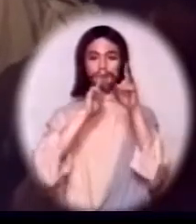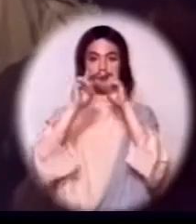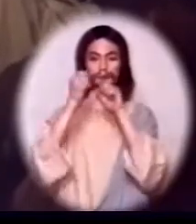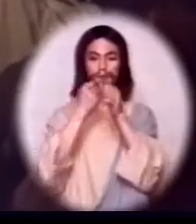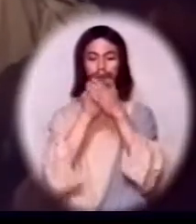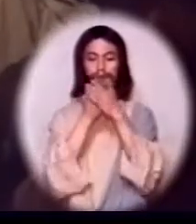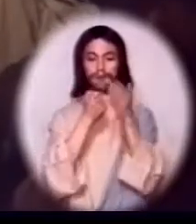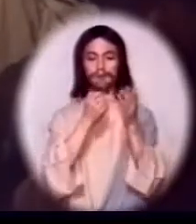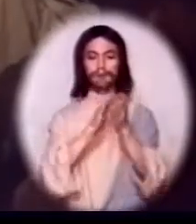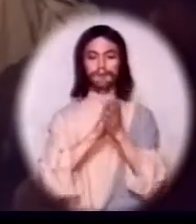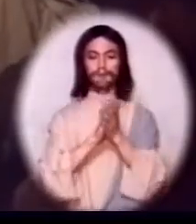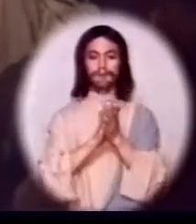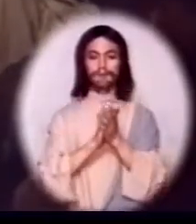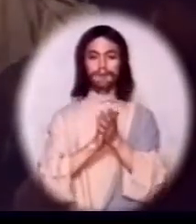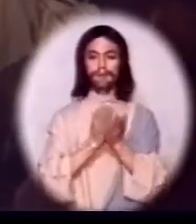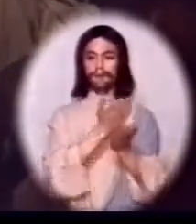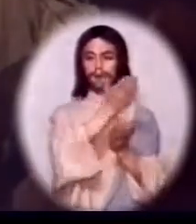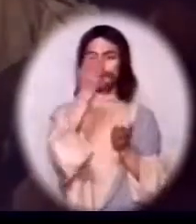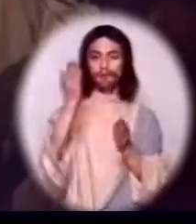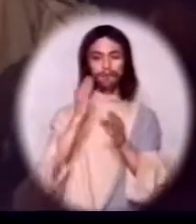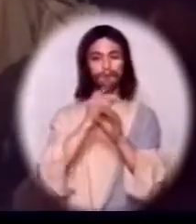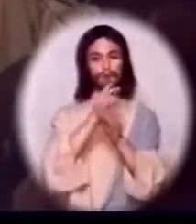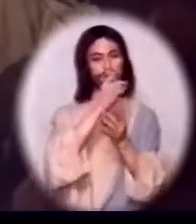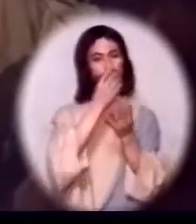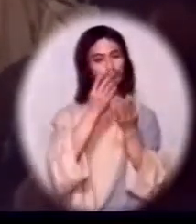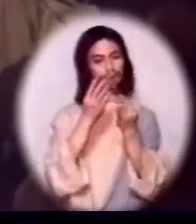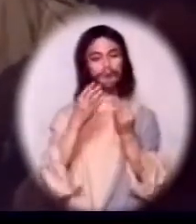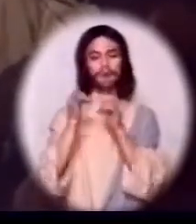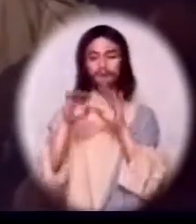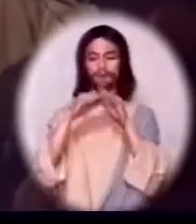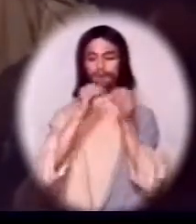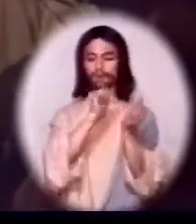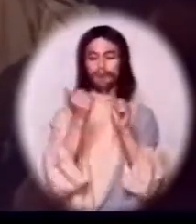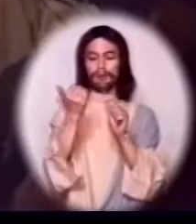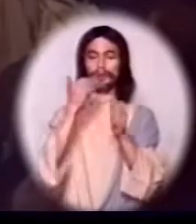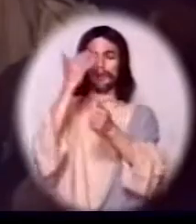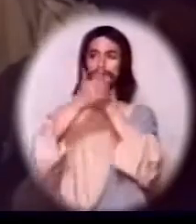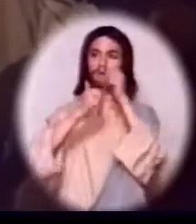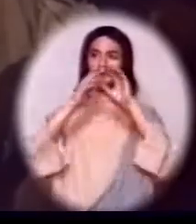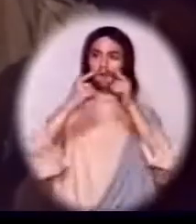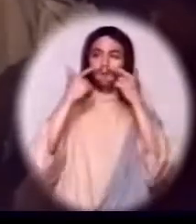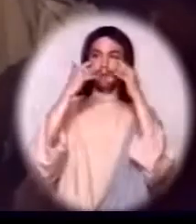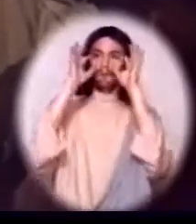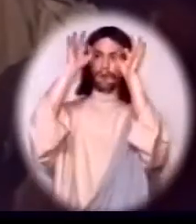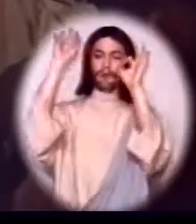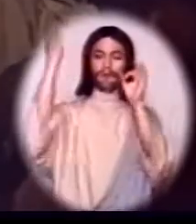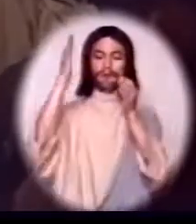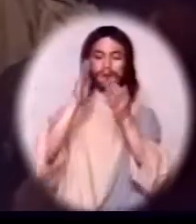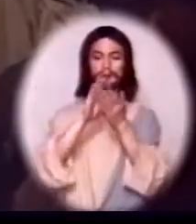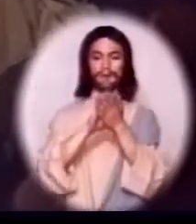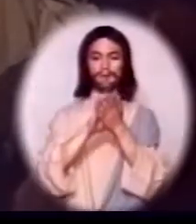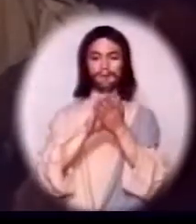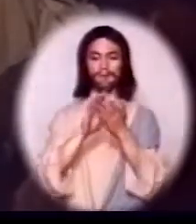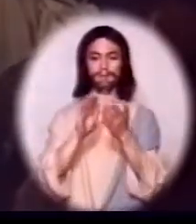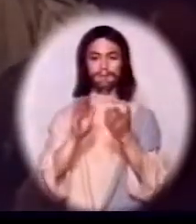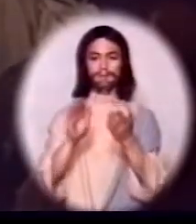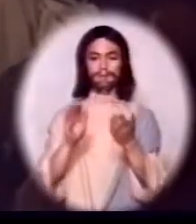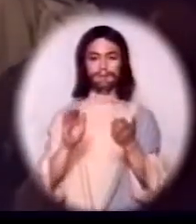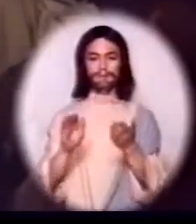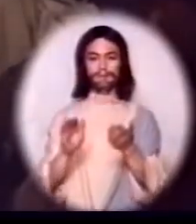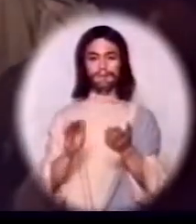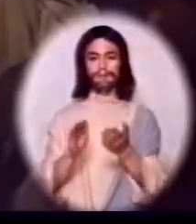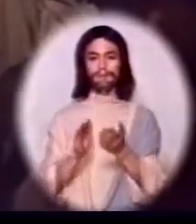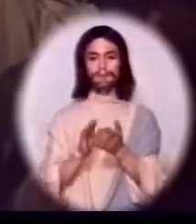확실히 말하노니 너희 중 몇몇은 죽기 전에 하나님 나라를 반드시 볼 것이니라.